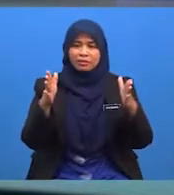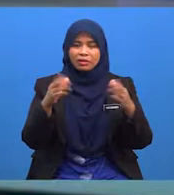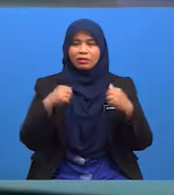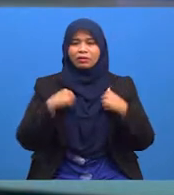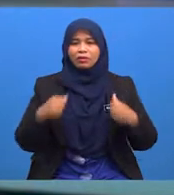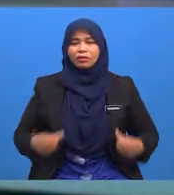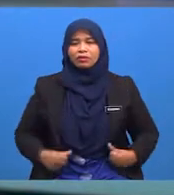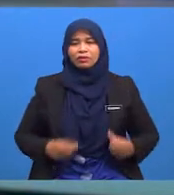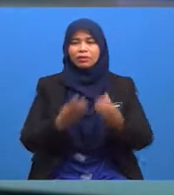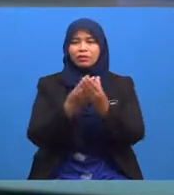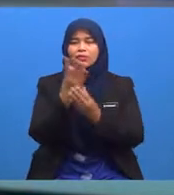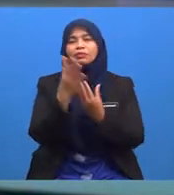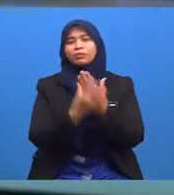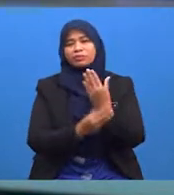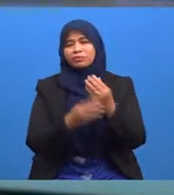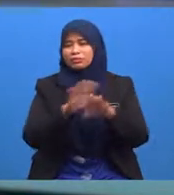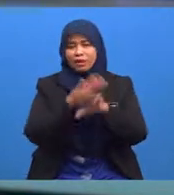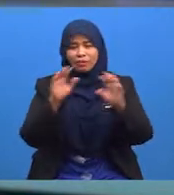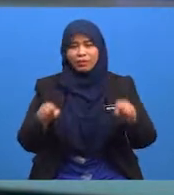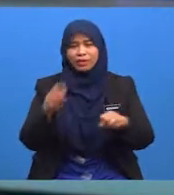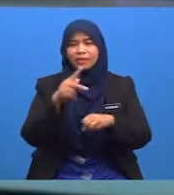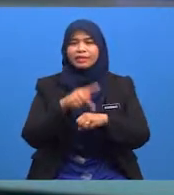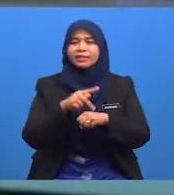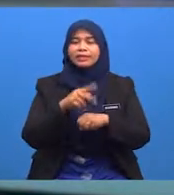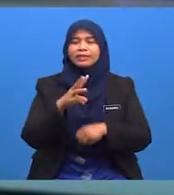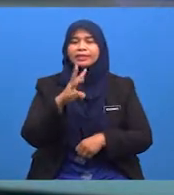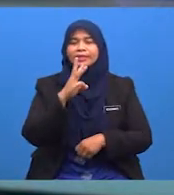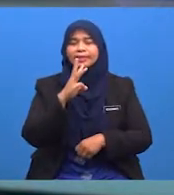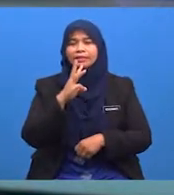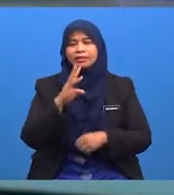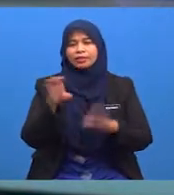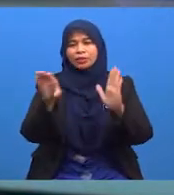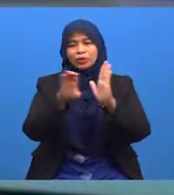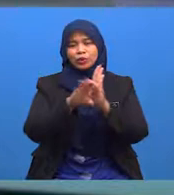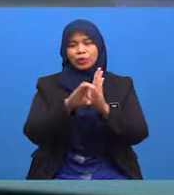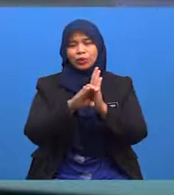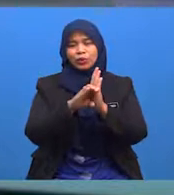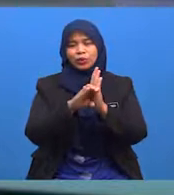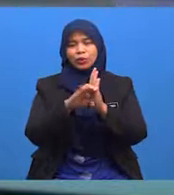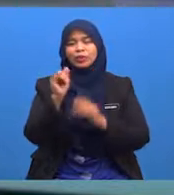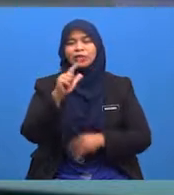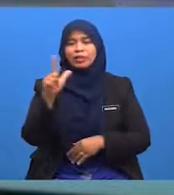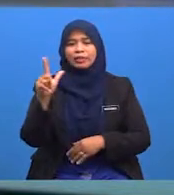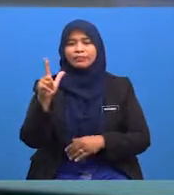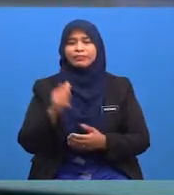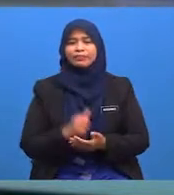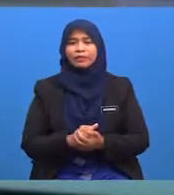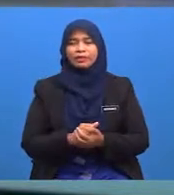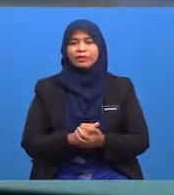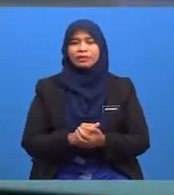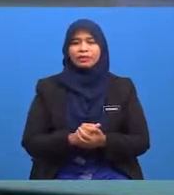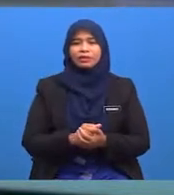anggota wuduk tidak boleh terkena air. Murid-murid, contoh kepada kecederaan ini